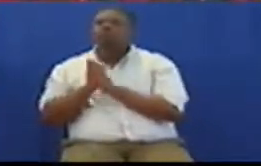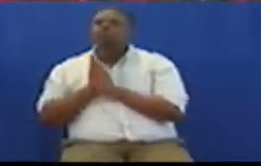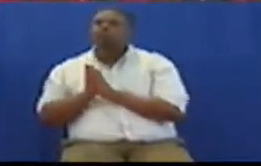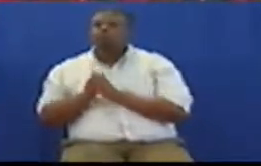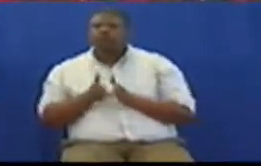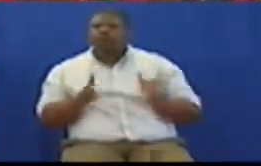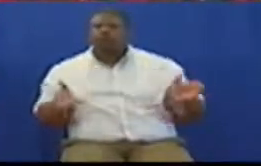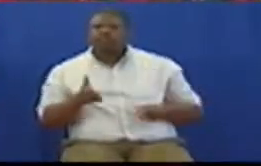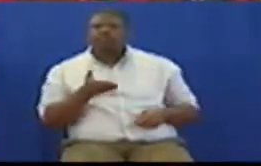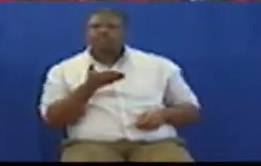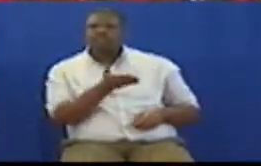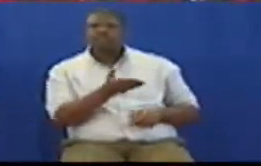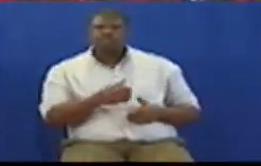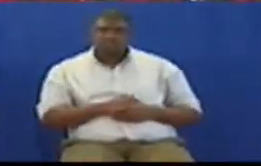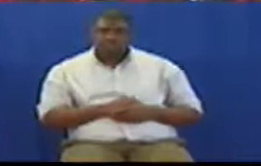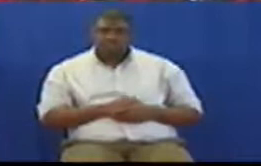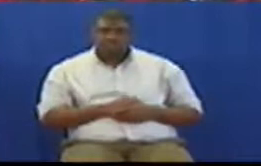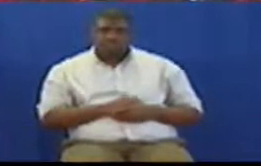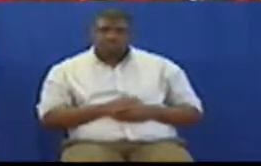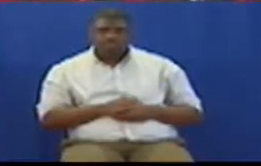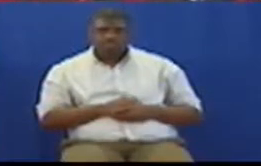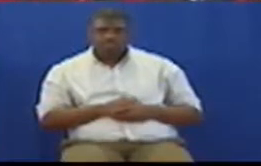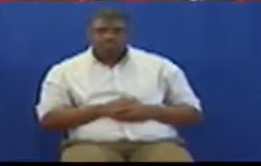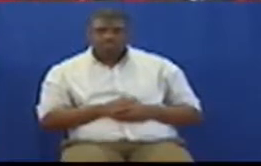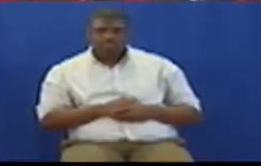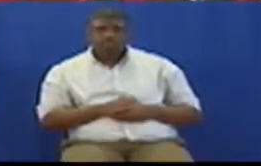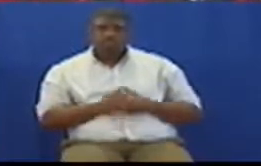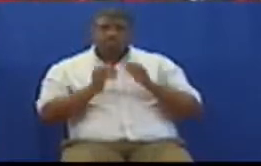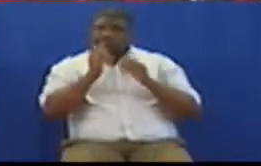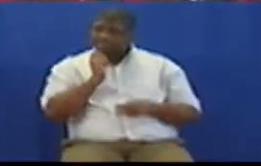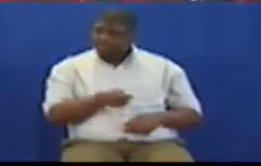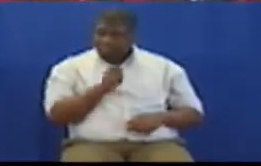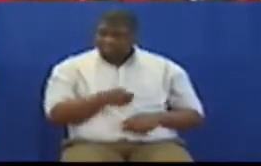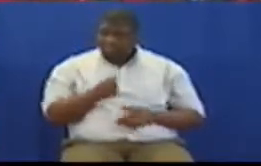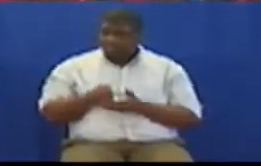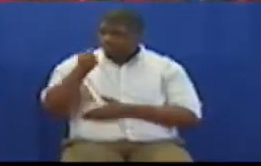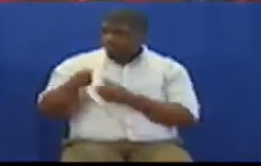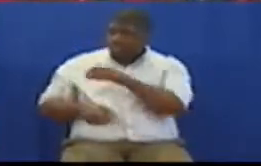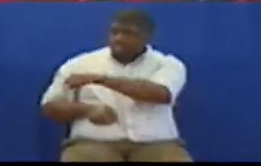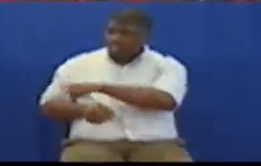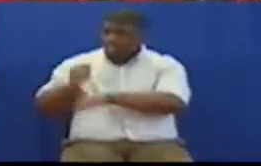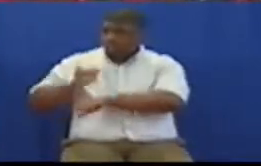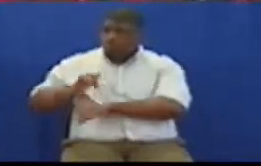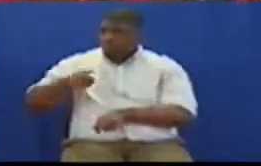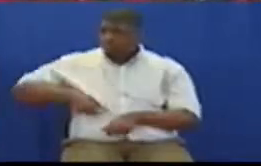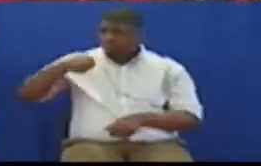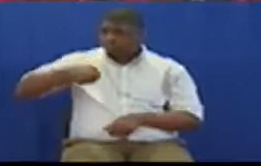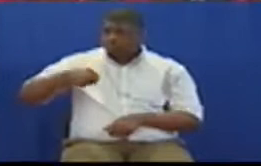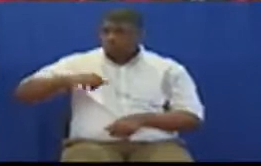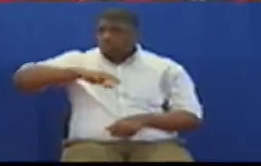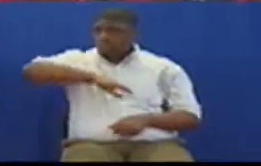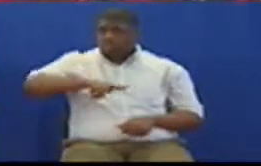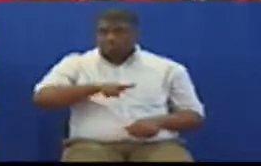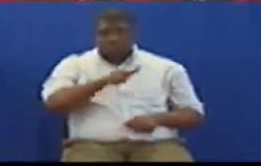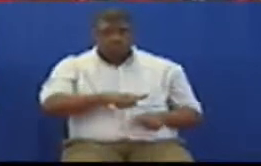nafasi hii, lakini Mheshimiwa Speaker, kwa sababu bajeti hii inagusa na mfuko wako wa jimbo wa